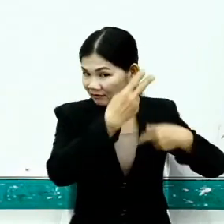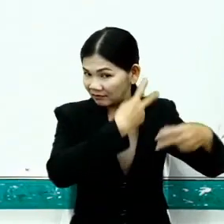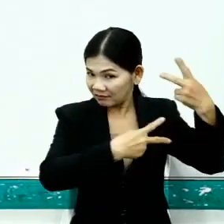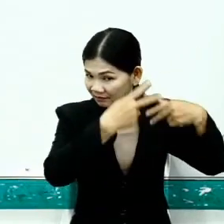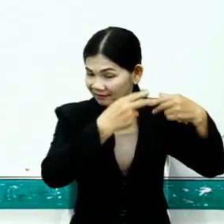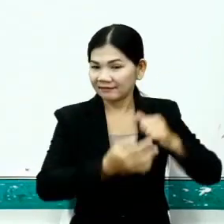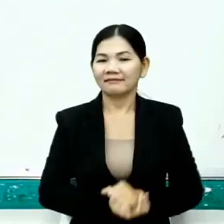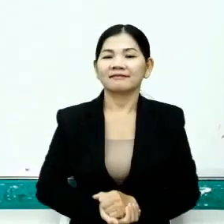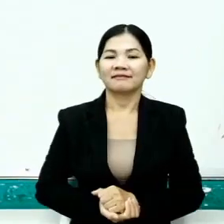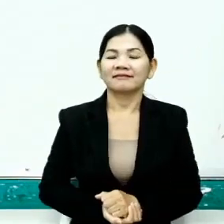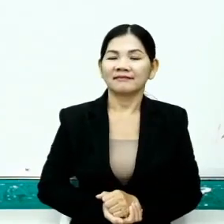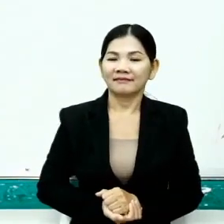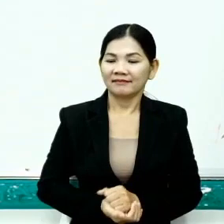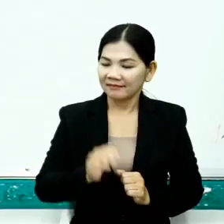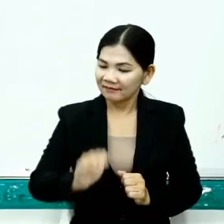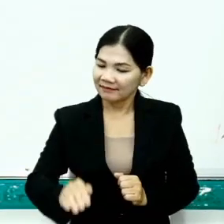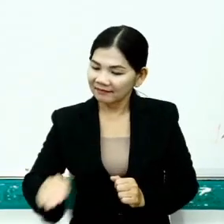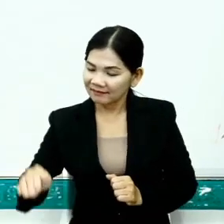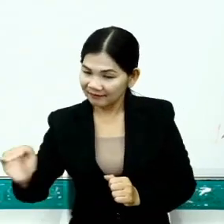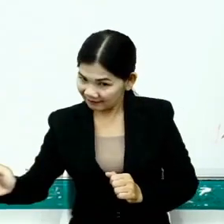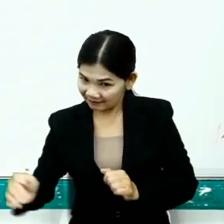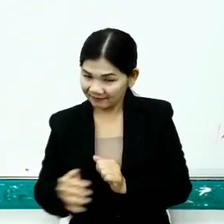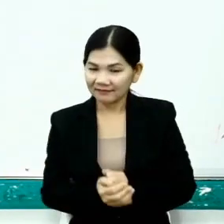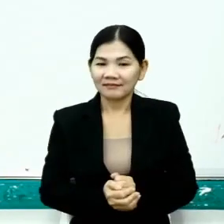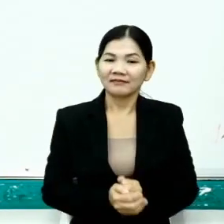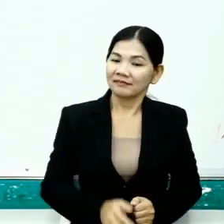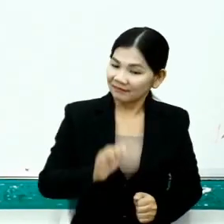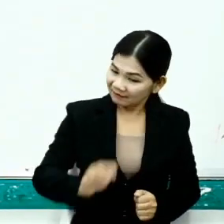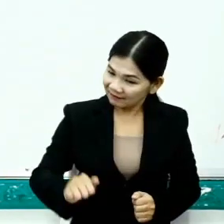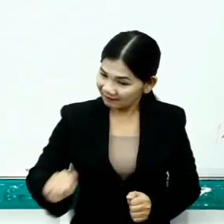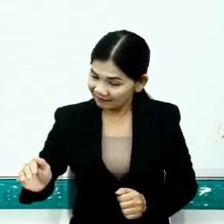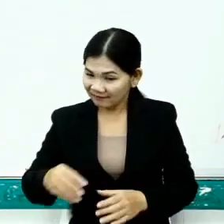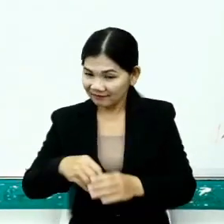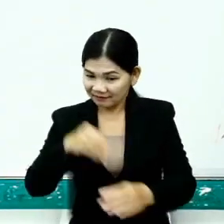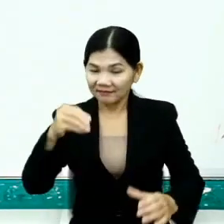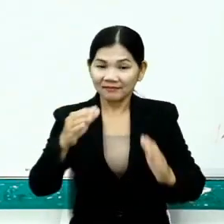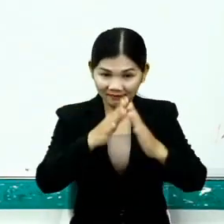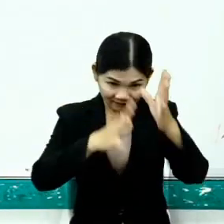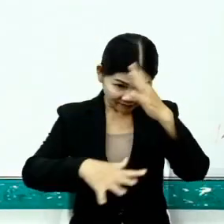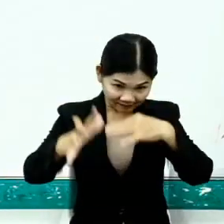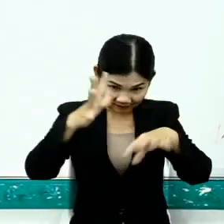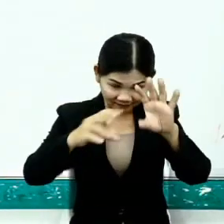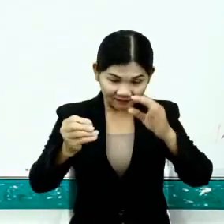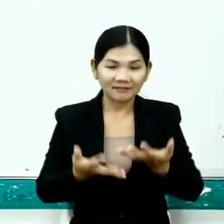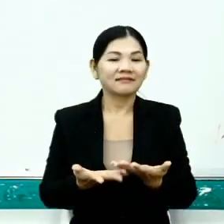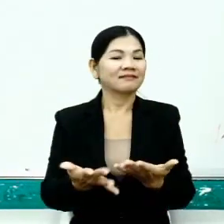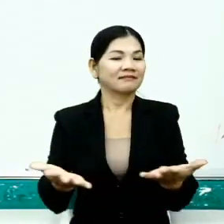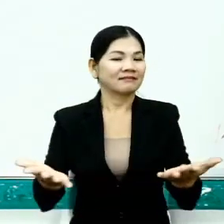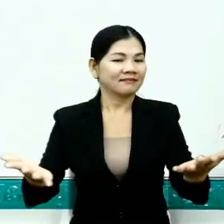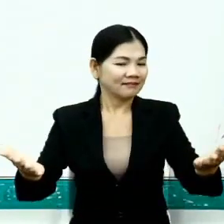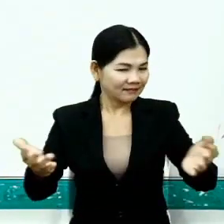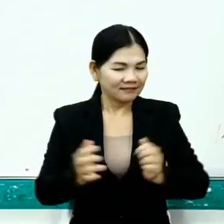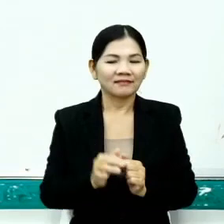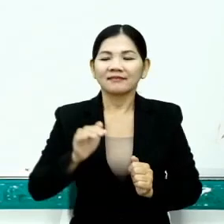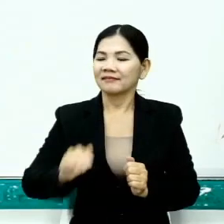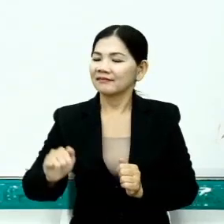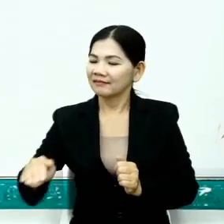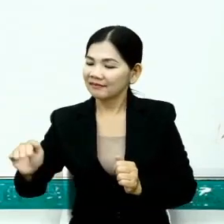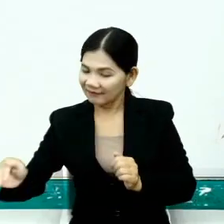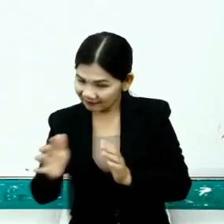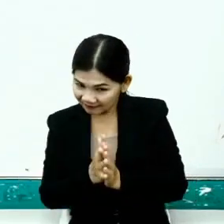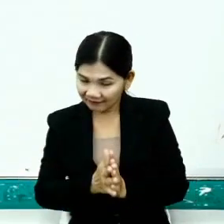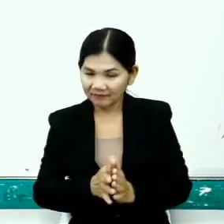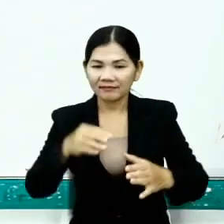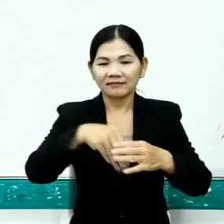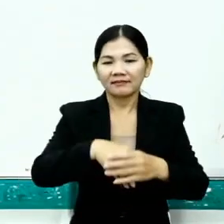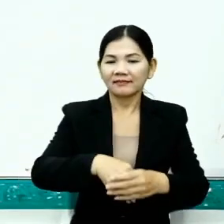ốp sọn còn cài chân pi xa la ơn ơi cần cài